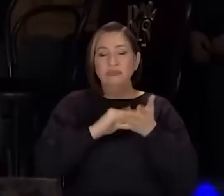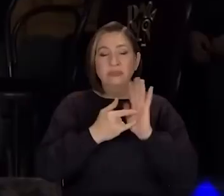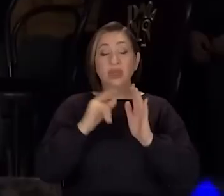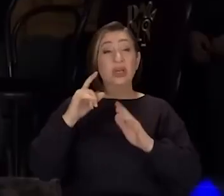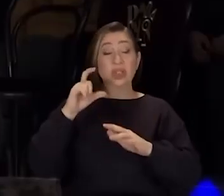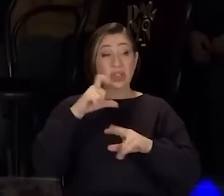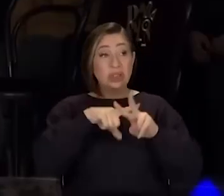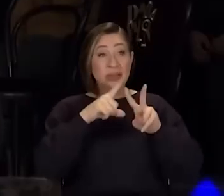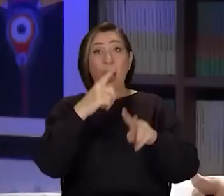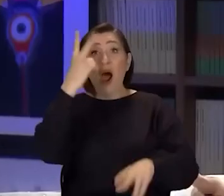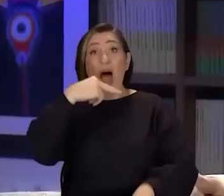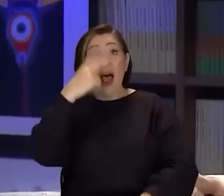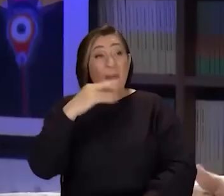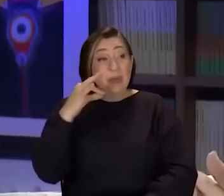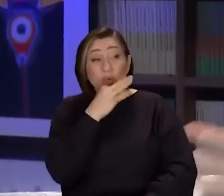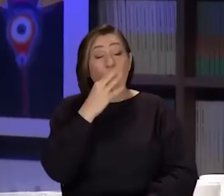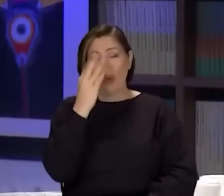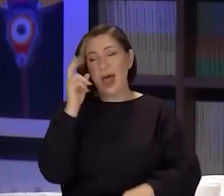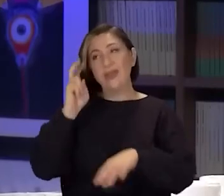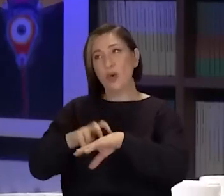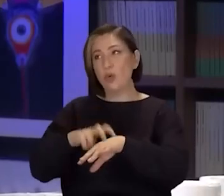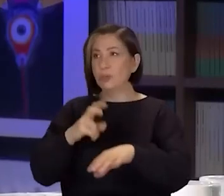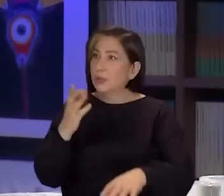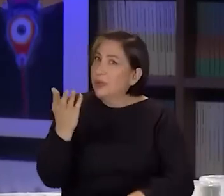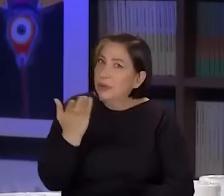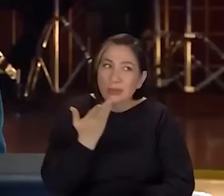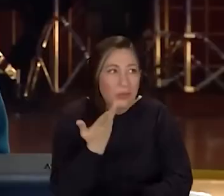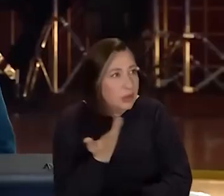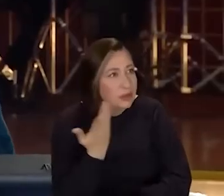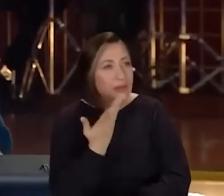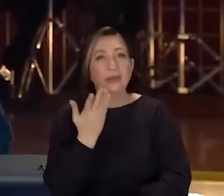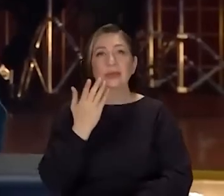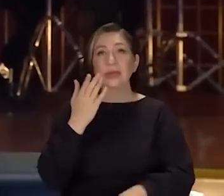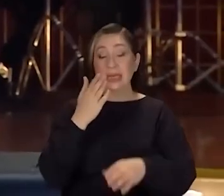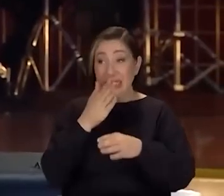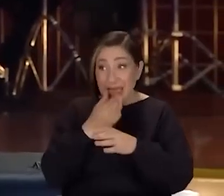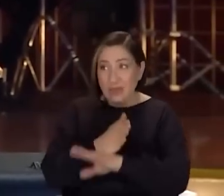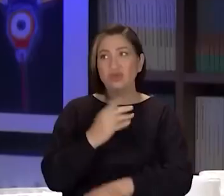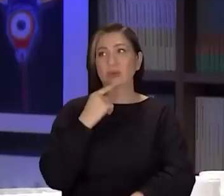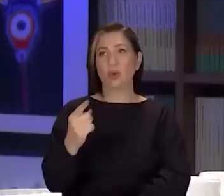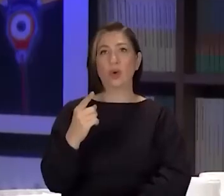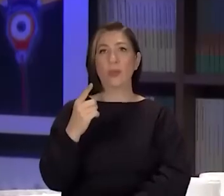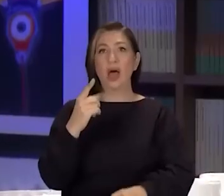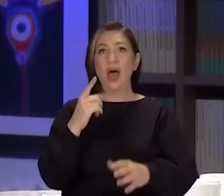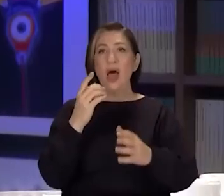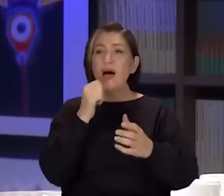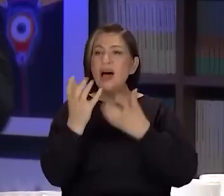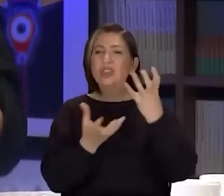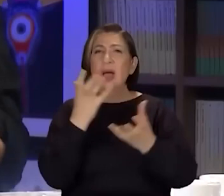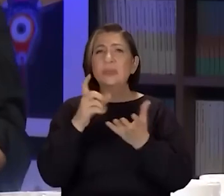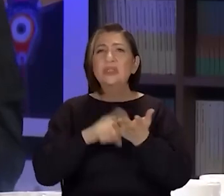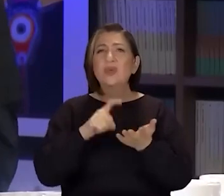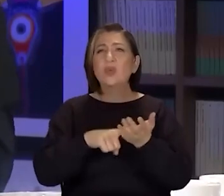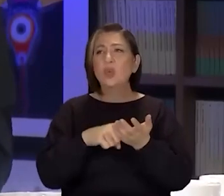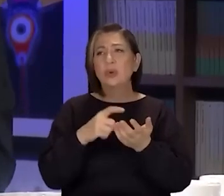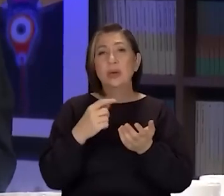Can benimle beraber sürekli ağlamak üzere olduğunu hatırlıyorum. Haşlanmış tavuk yedi sürekli yani, gerçekten. Yani haşlanmış tavuk mu var? Haşlanmış